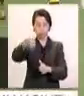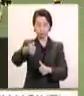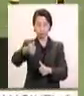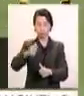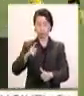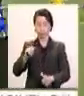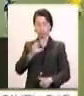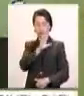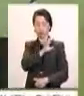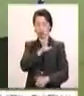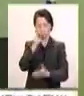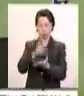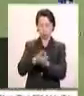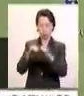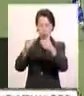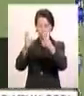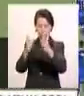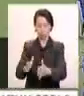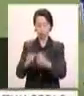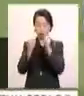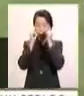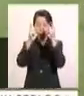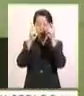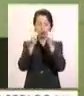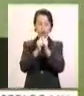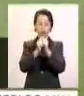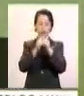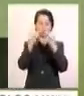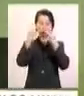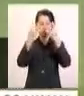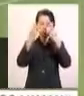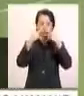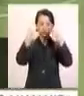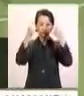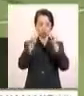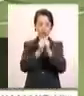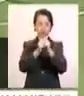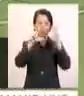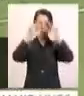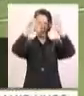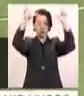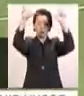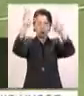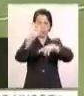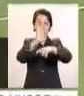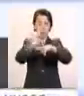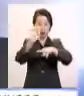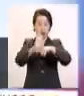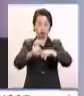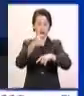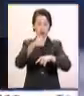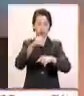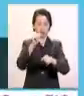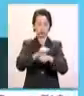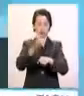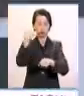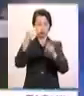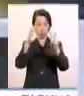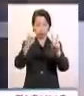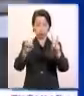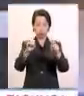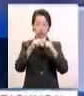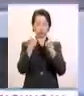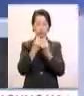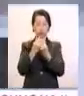percaya anak-anak buahnya mampu memberikan kejutan kepada lawan terkenal dengan julukan Naga Emas itu. Episod duka tewas 0-2 di peringkat